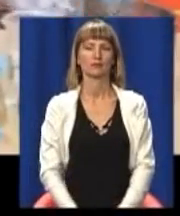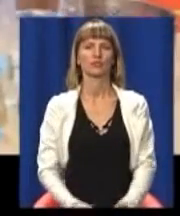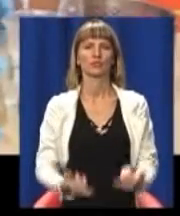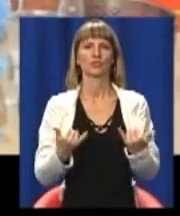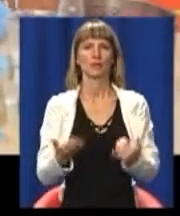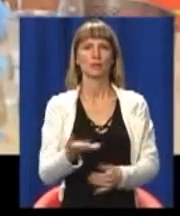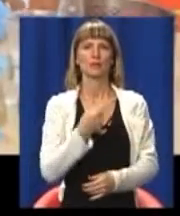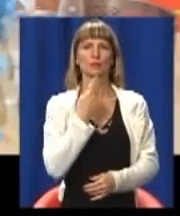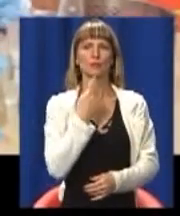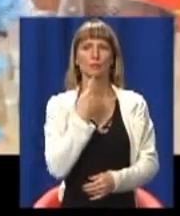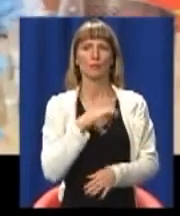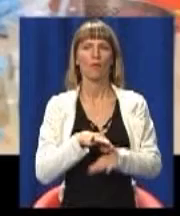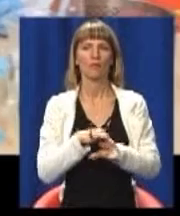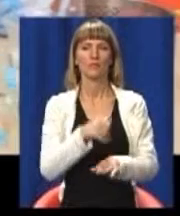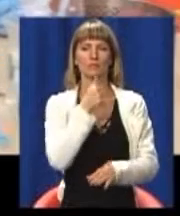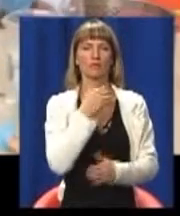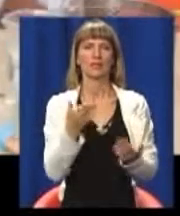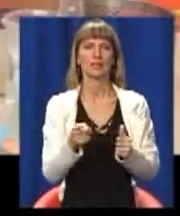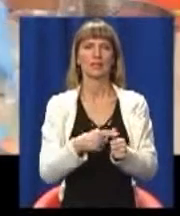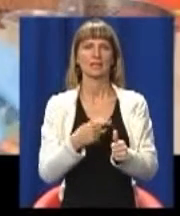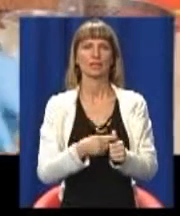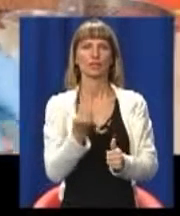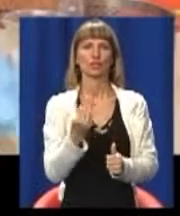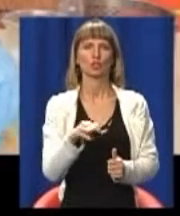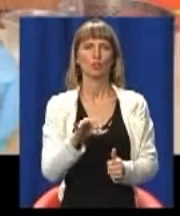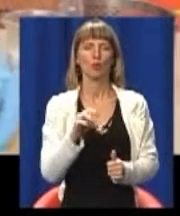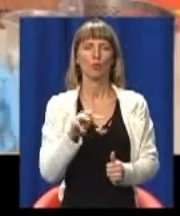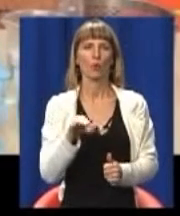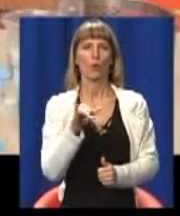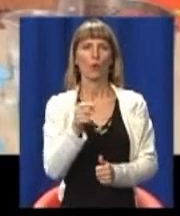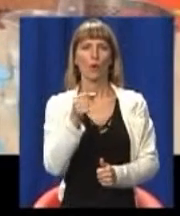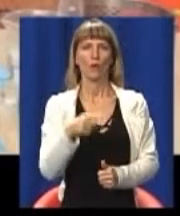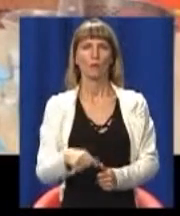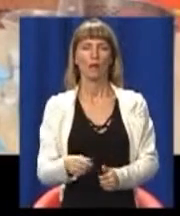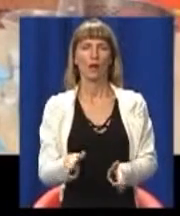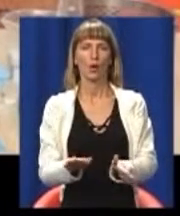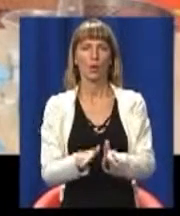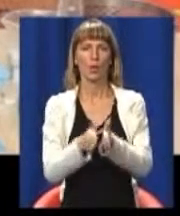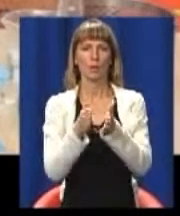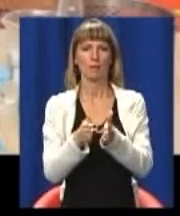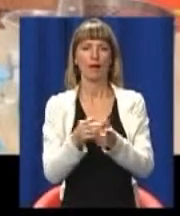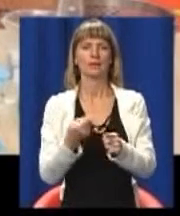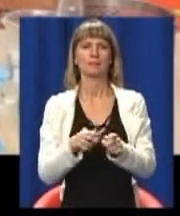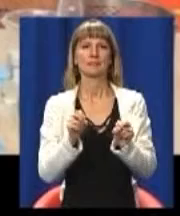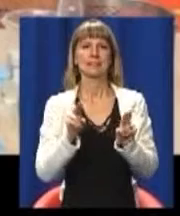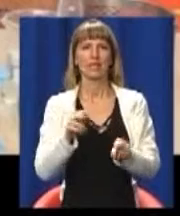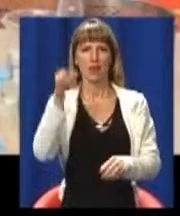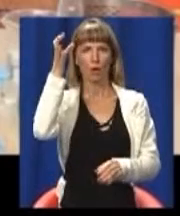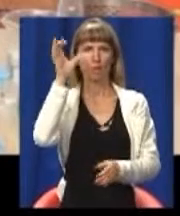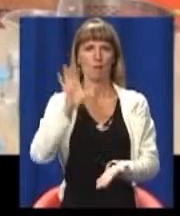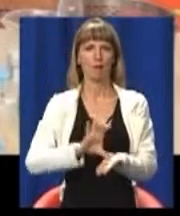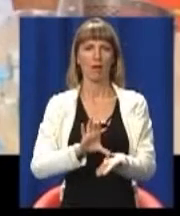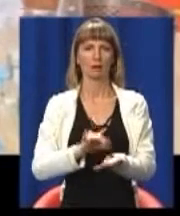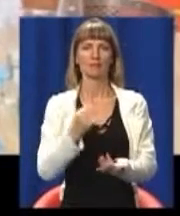Зараз ми спробуємо провести експеримент, який називається «Шторм у колбі». Колба – це така спеціальна наукова банка, ви зараз